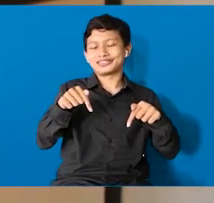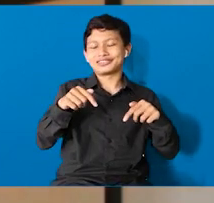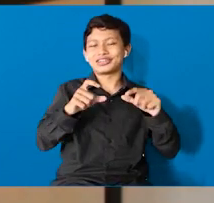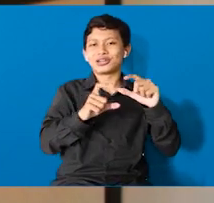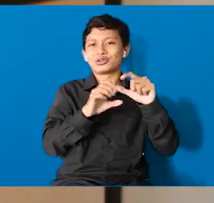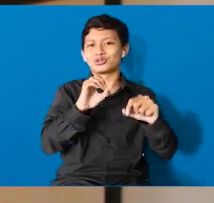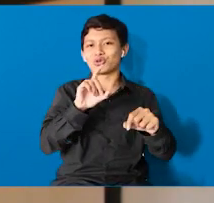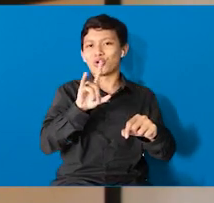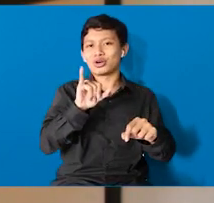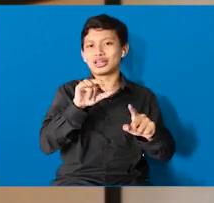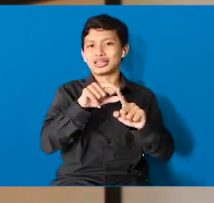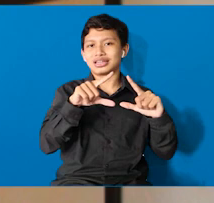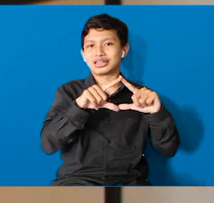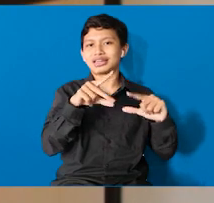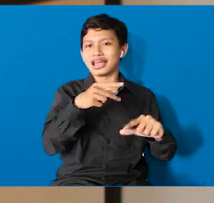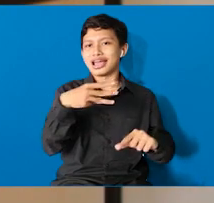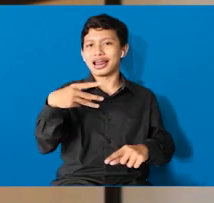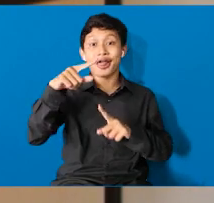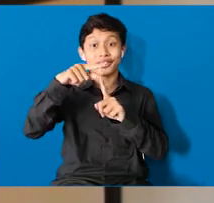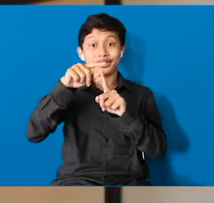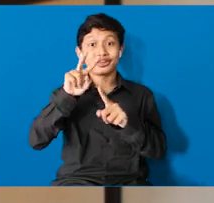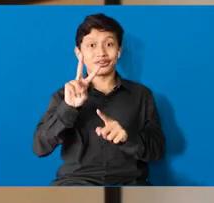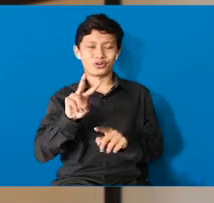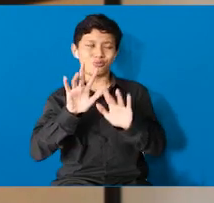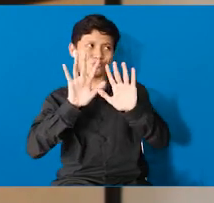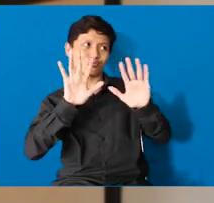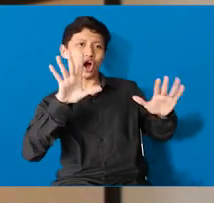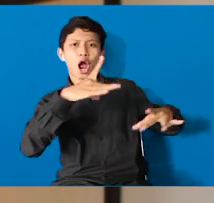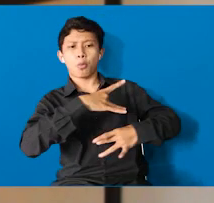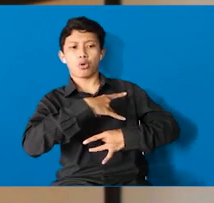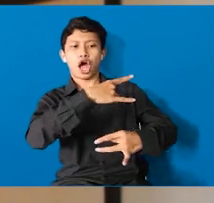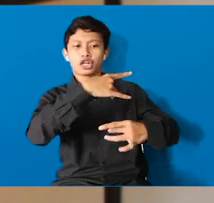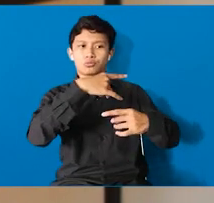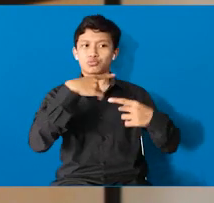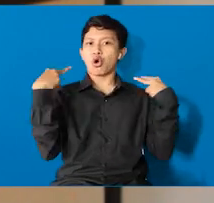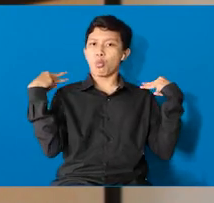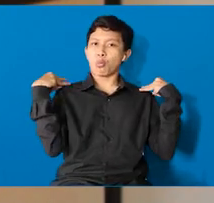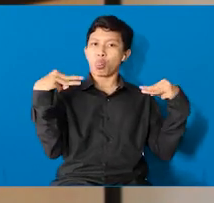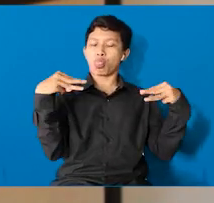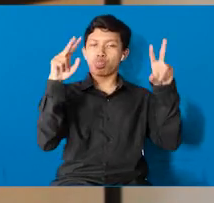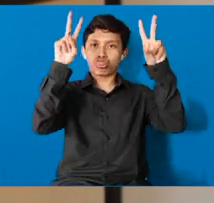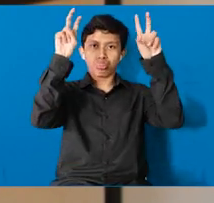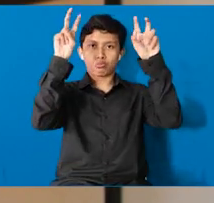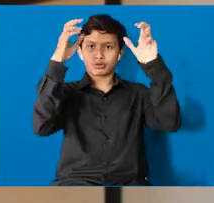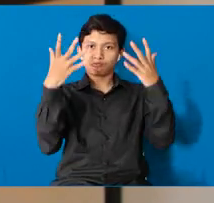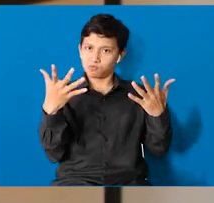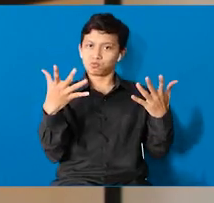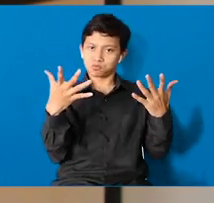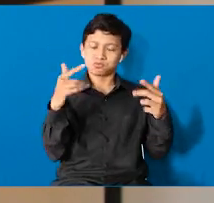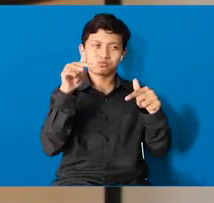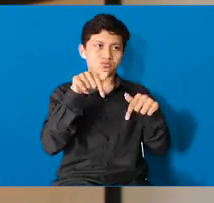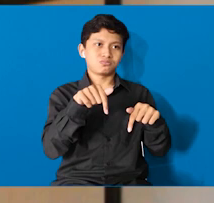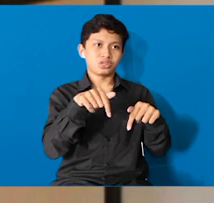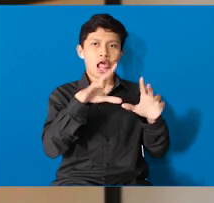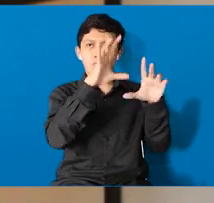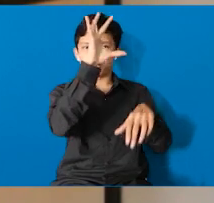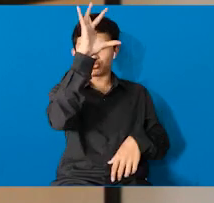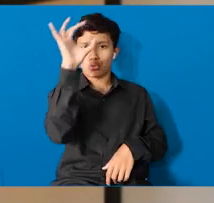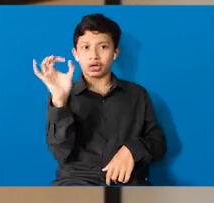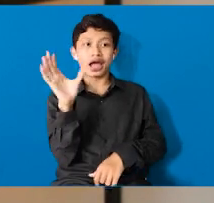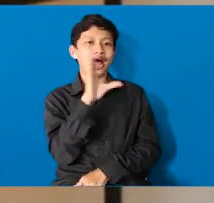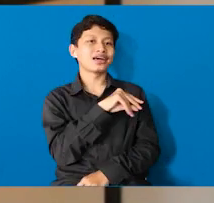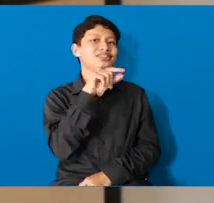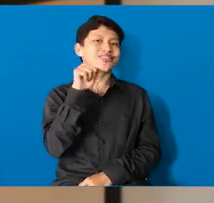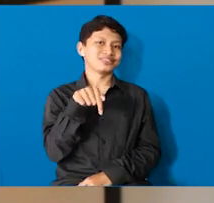TV. Tentunya banyak topik-topik menarik yang masih akan menjadi perbincangan dari DivaPods Solidar